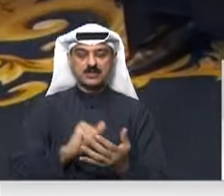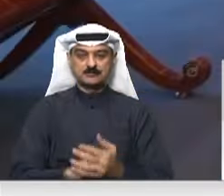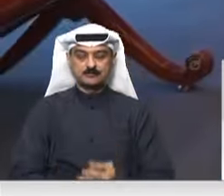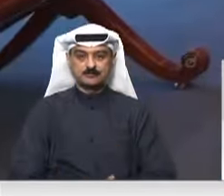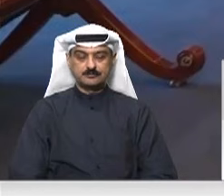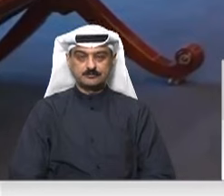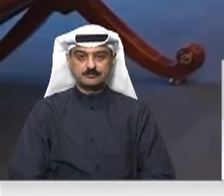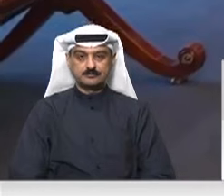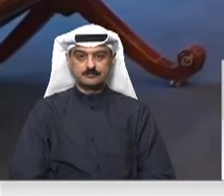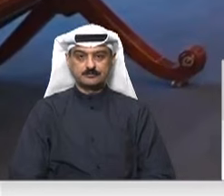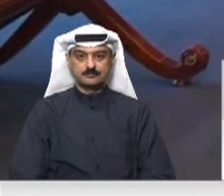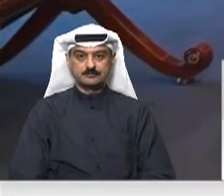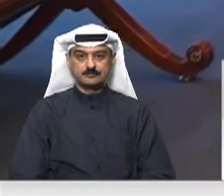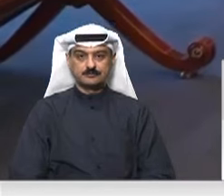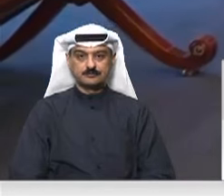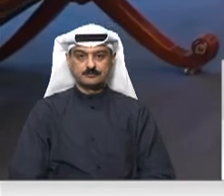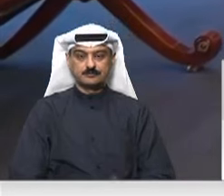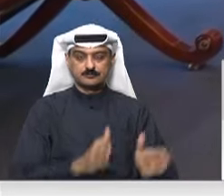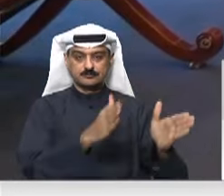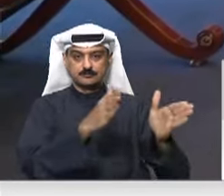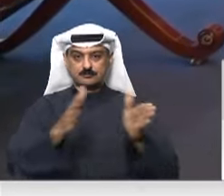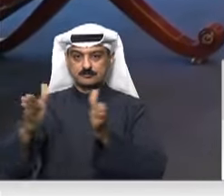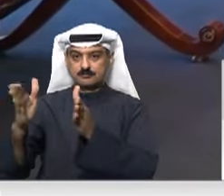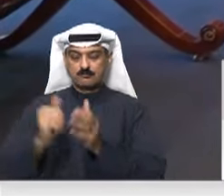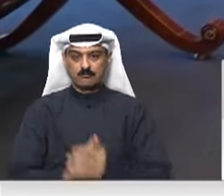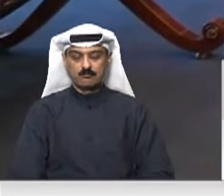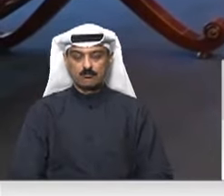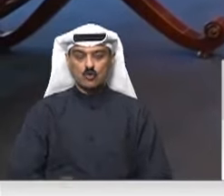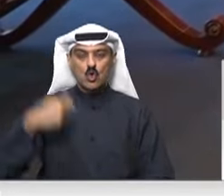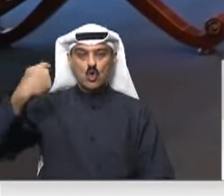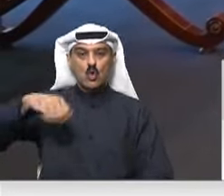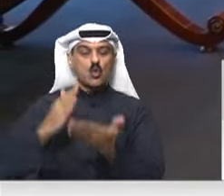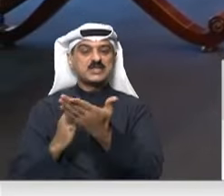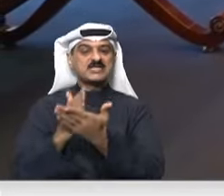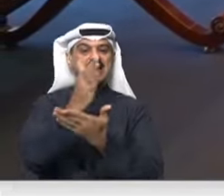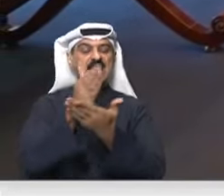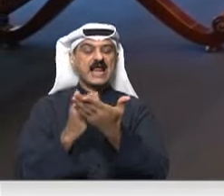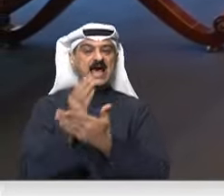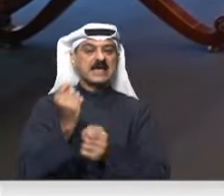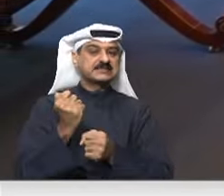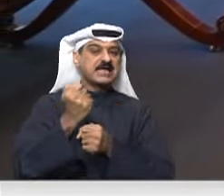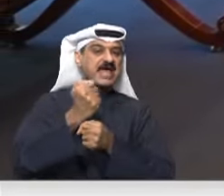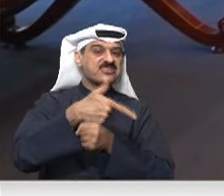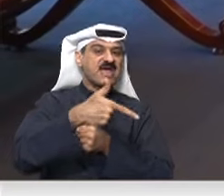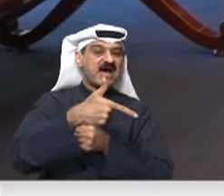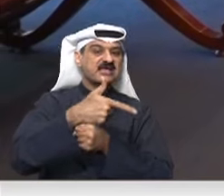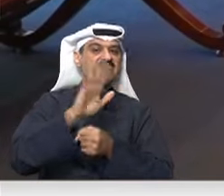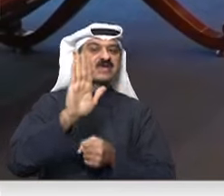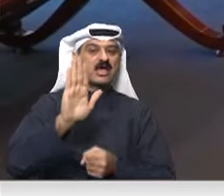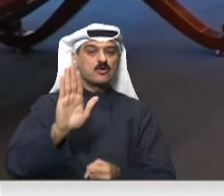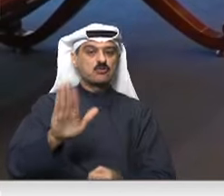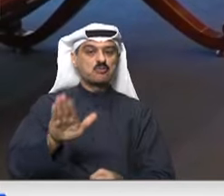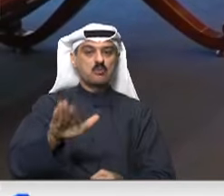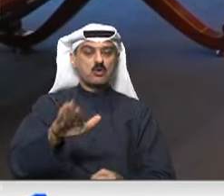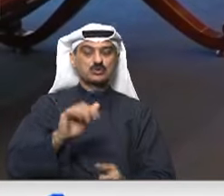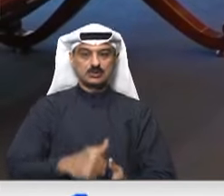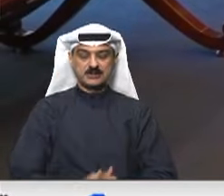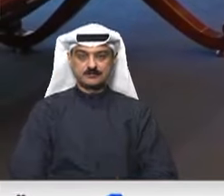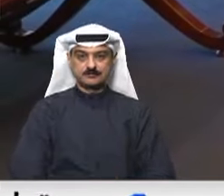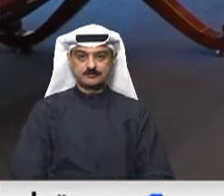جابر الأحمد الصباح وسعادة مساعد وزير الخارجية لشؤون أوروبا السفير صادق محمد معرفي.